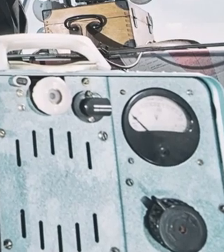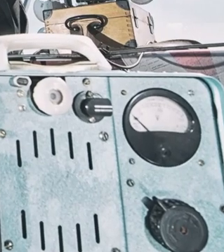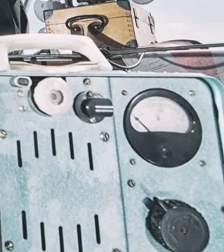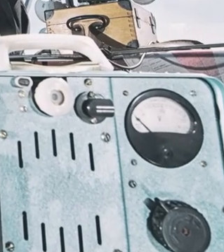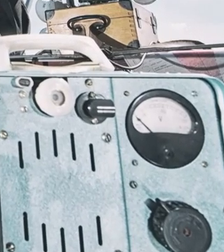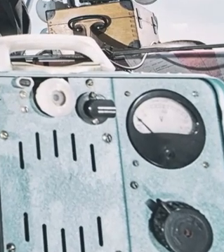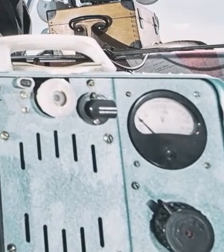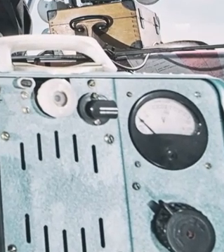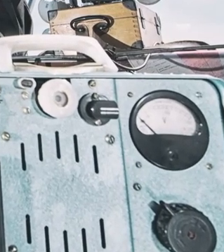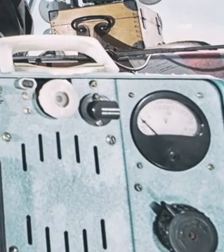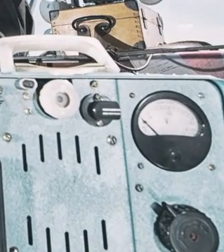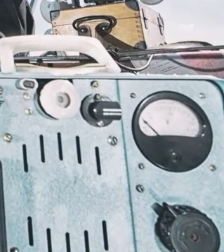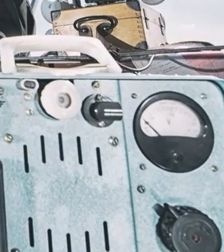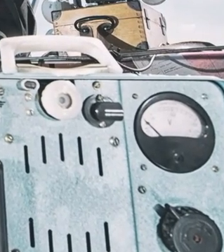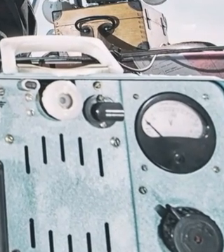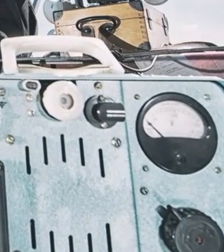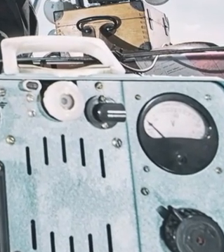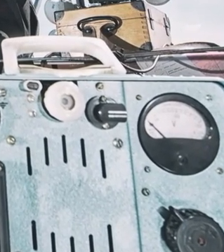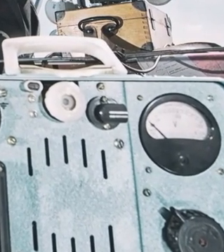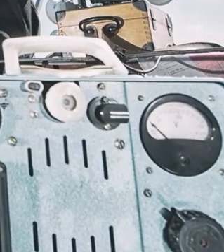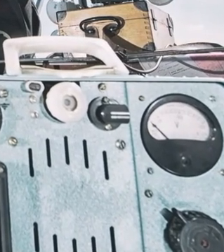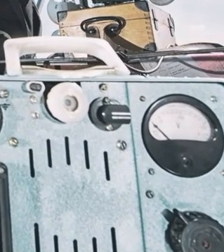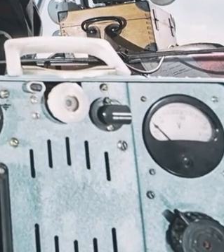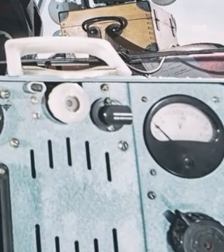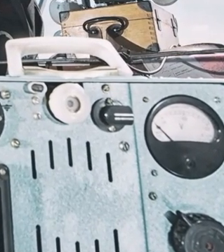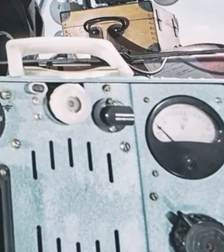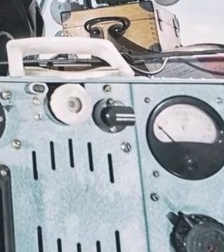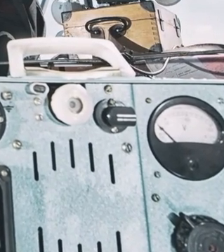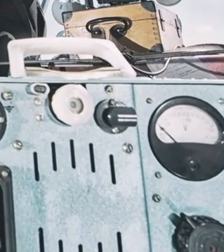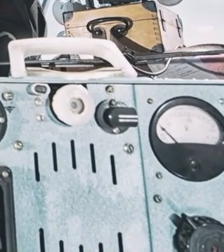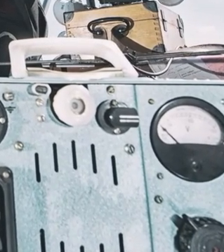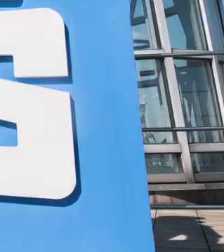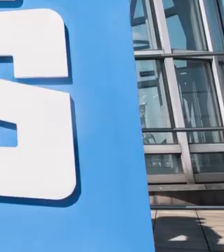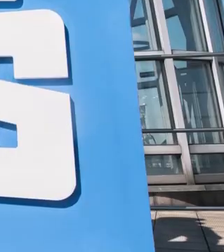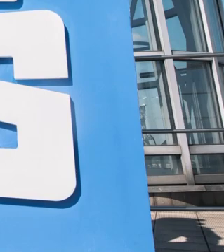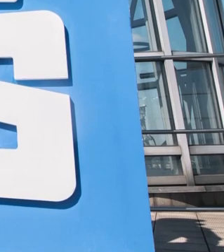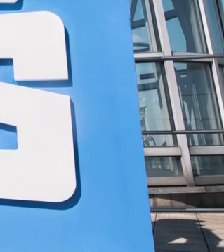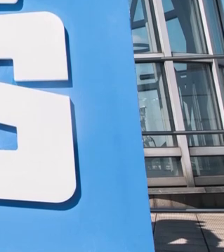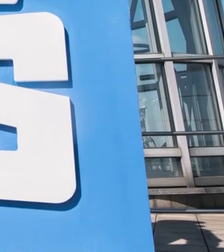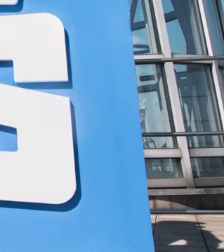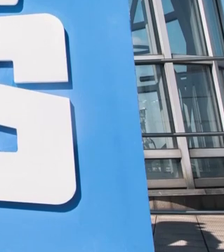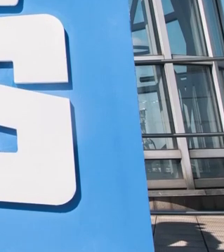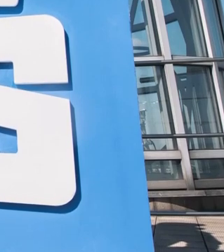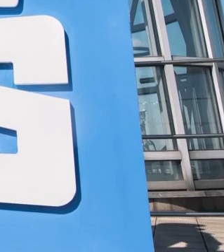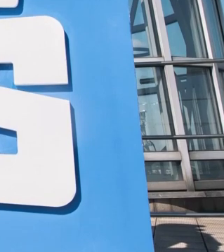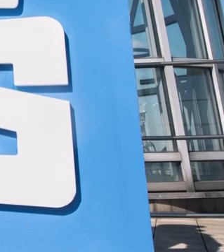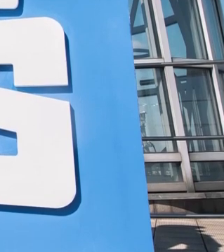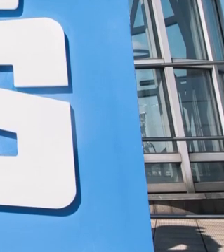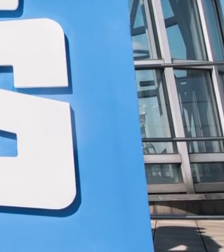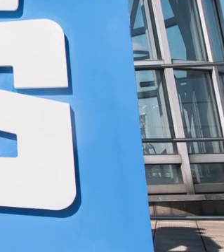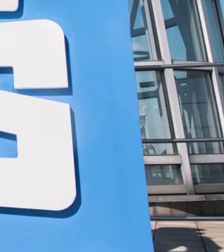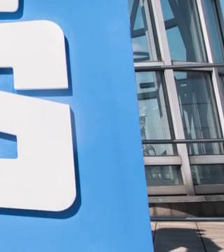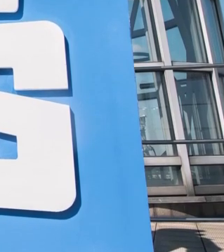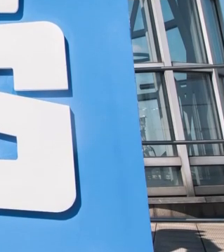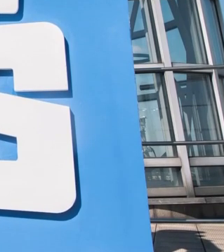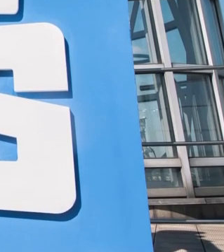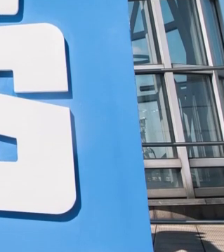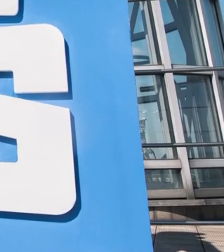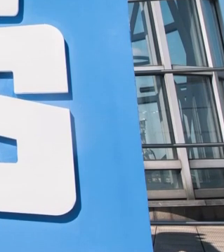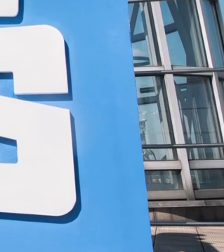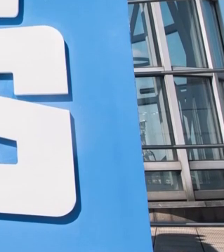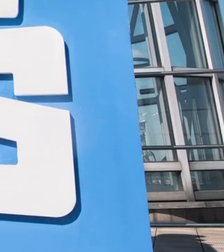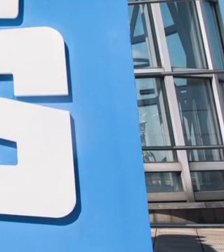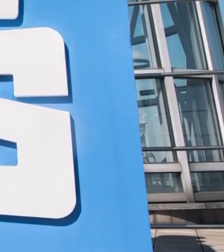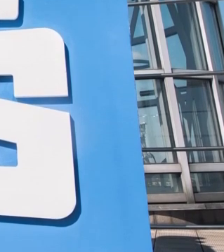pomocy prawnej poradni studenckiej, która działa przy Wydziale Prawa i Administracji. Tutaj także studenci